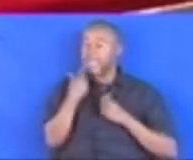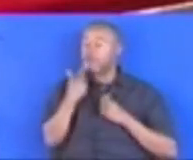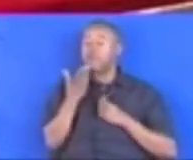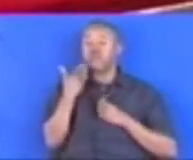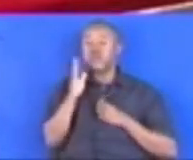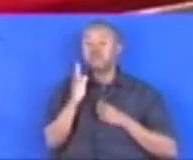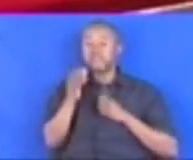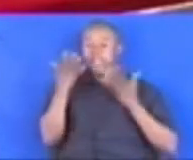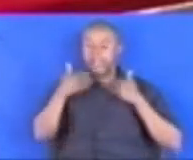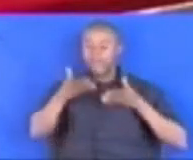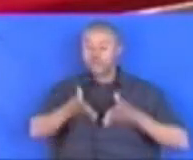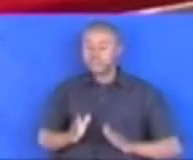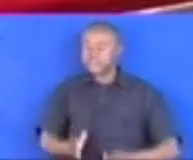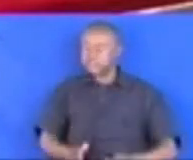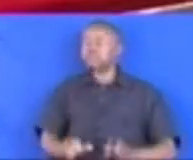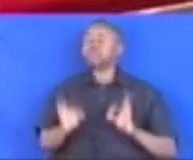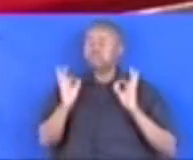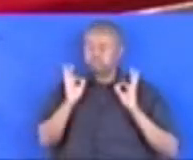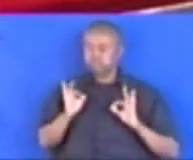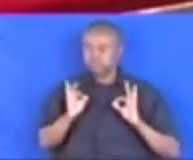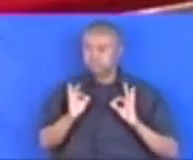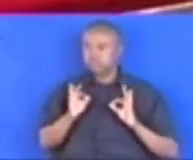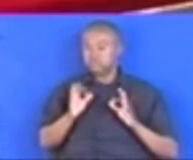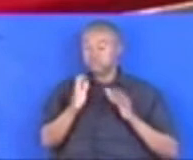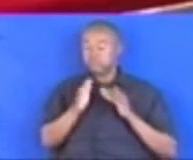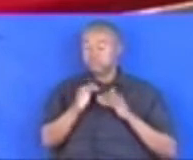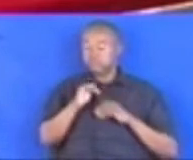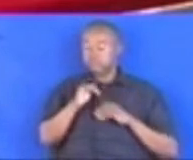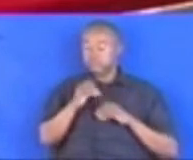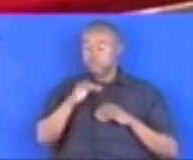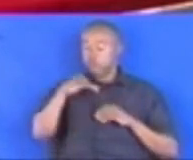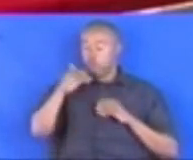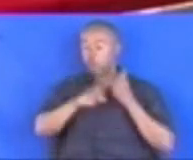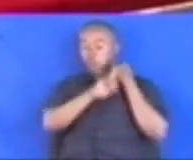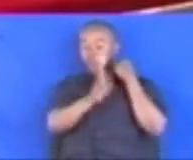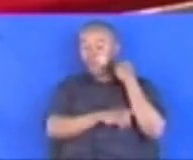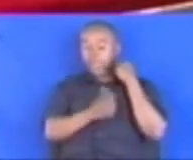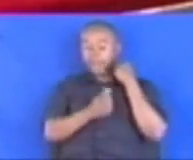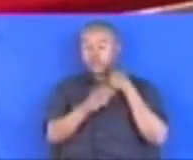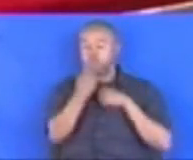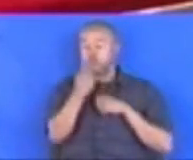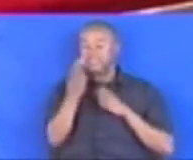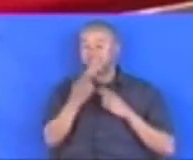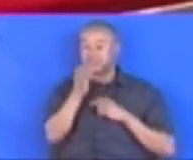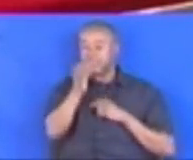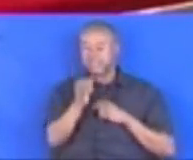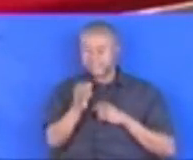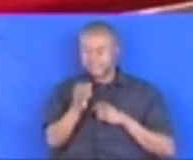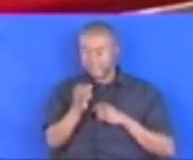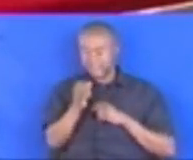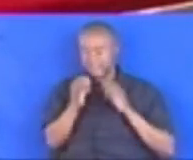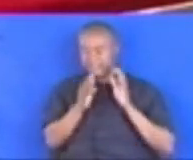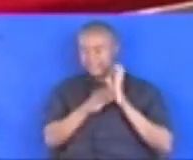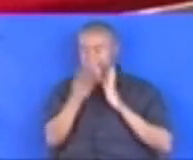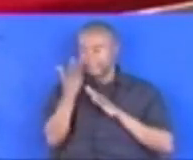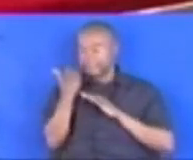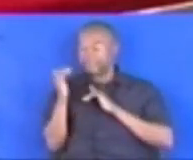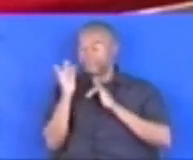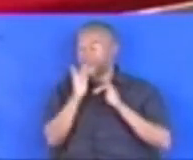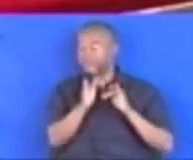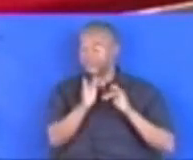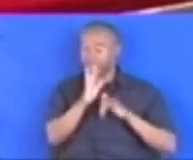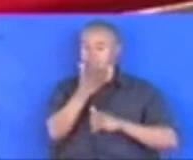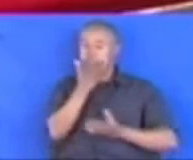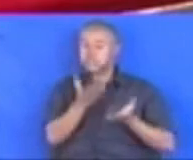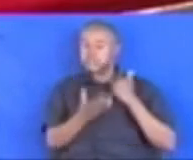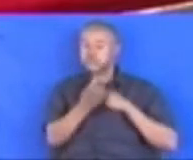ya uzazi ulikuwa wa kuridhisha ambapo kati ya wajawazito milioni 1.1 sawa na 63% waliohudhuria kliniki